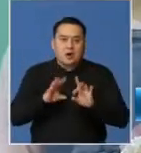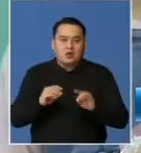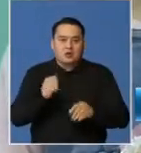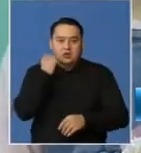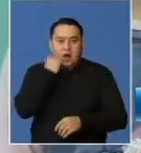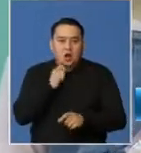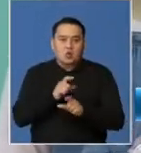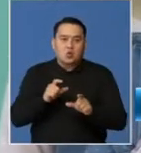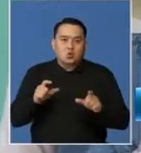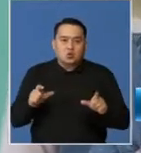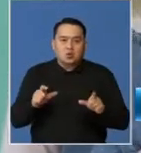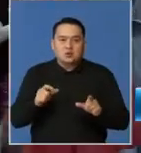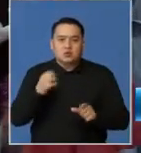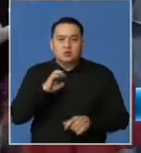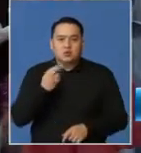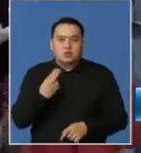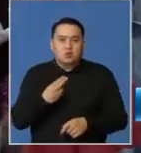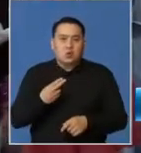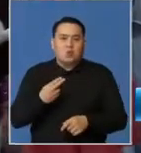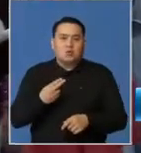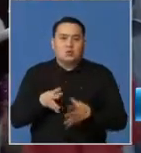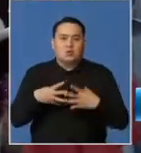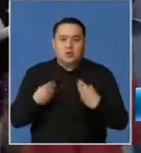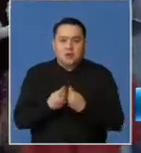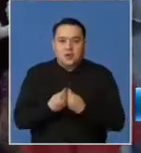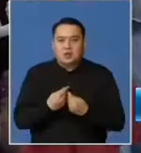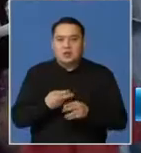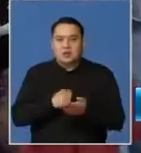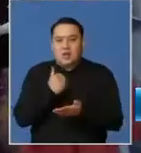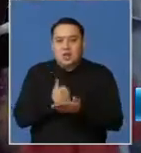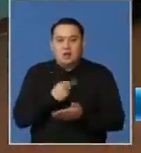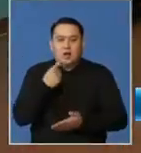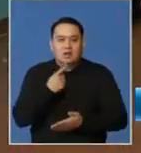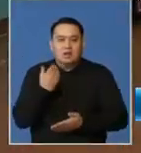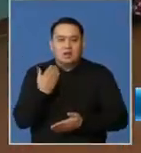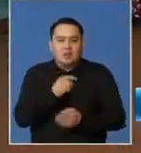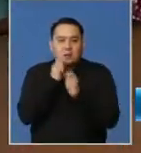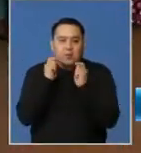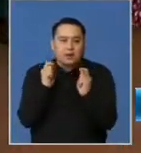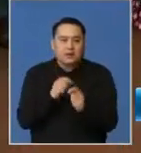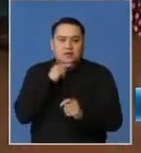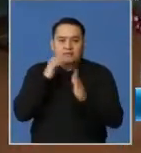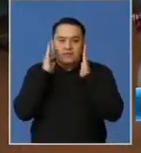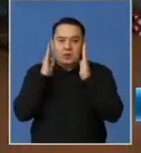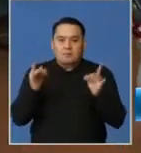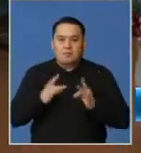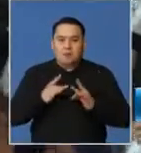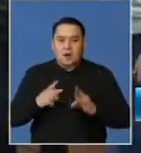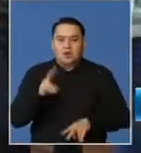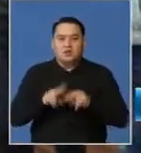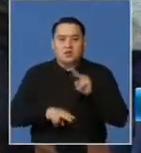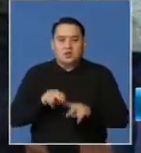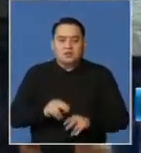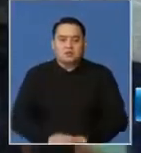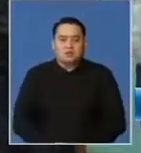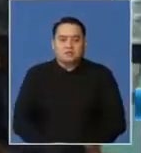они, уделяется пожилым людям, а также детям из социально уязвимых семей. Самое главное, говорят они, подарить им внимание